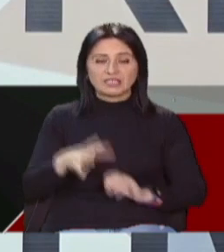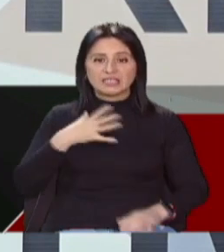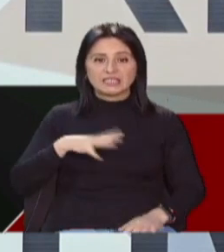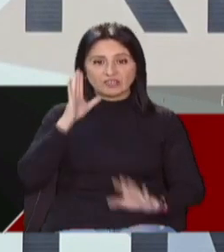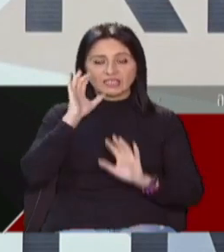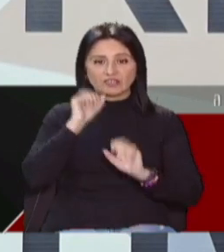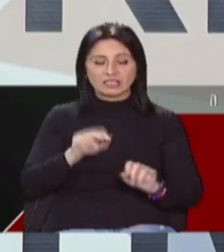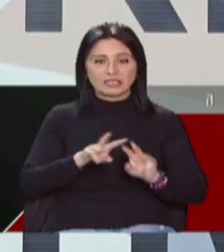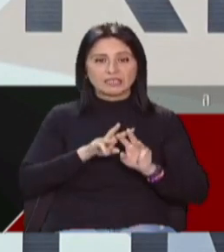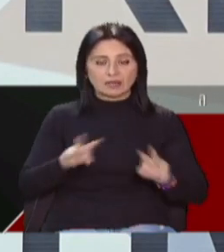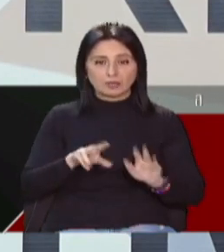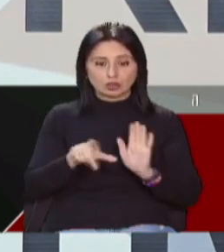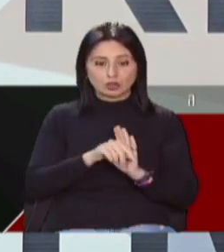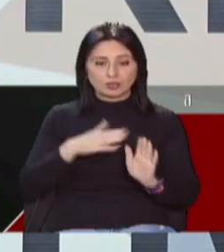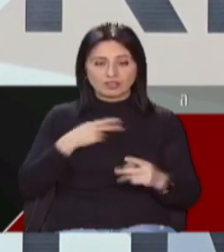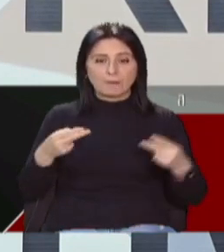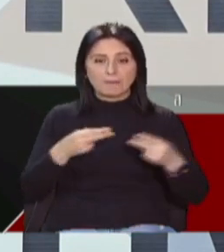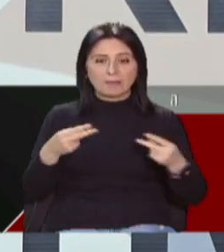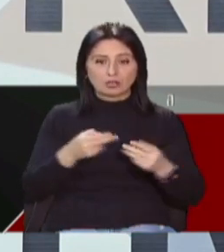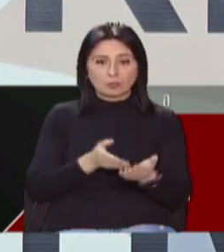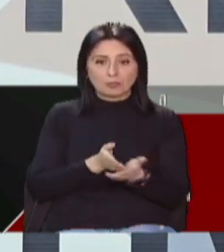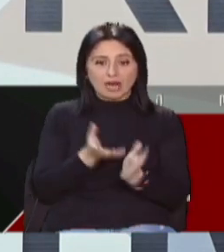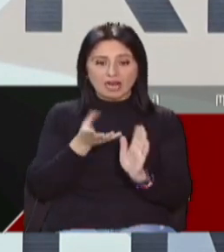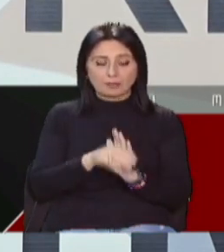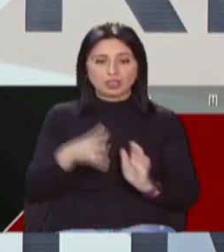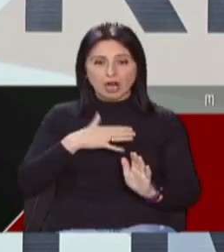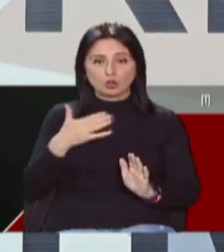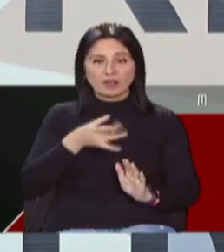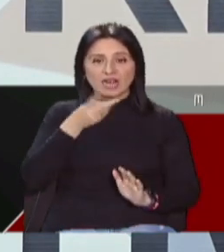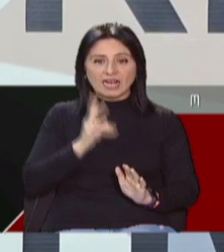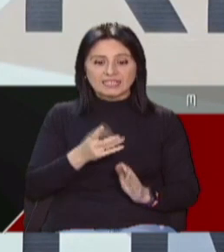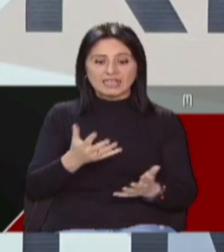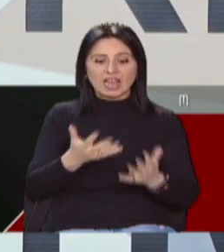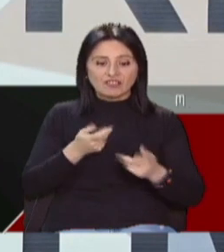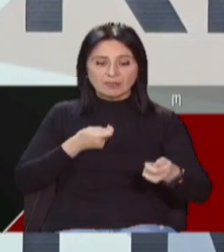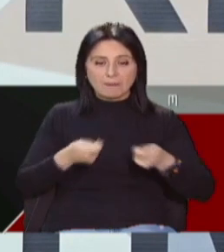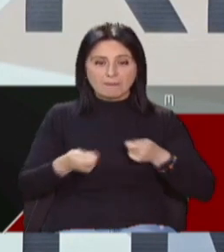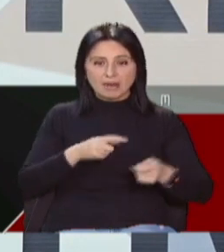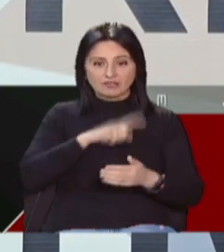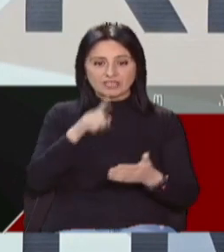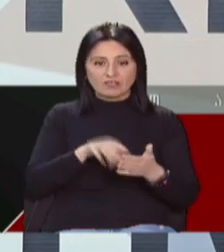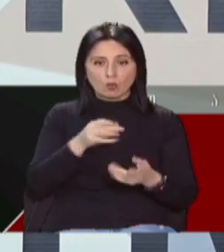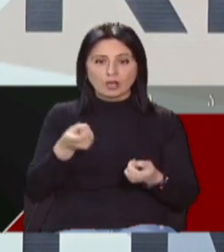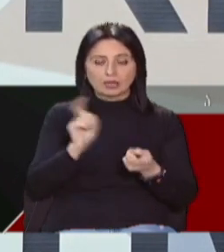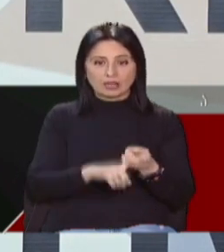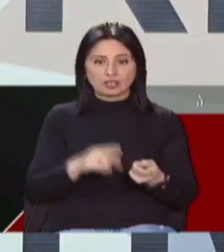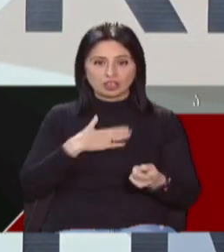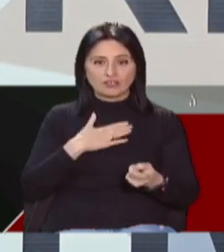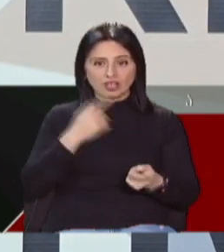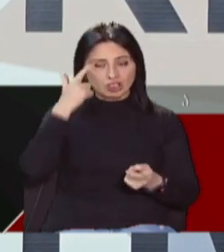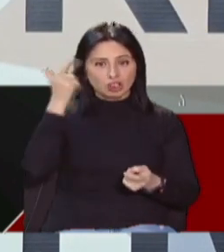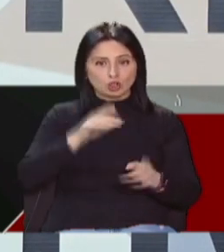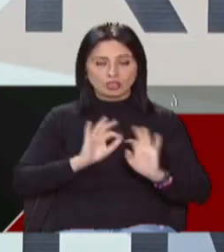საქართველოს თავდაცვის სამინისტროსთან ჩვენი პარტნიორობის ფარგლებში ქართულ მხარეს რისკების ეფექტიანი მართვის საკითხებთან დაკავშირებით ჩვენ